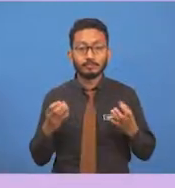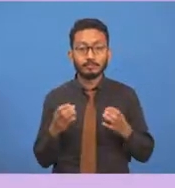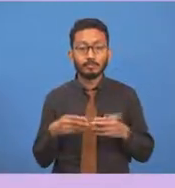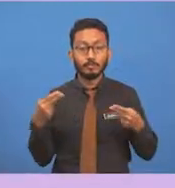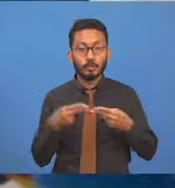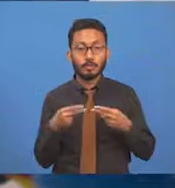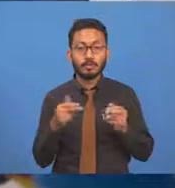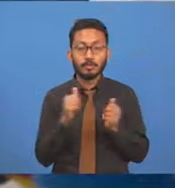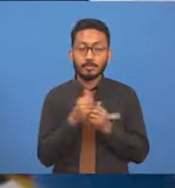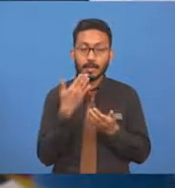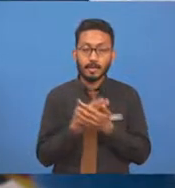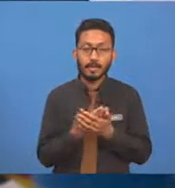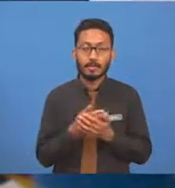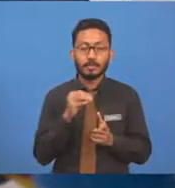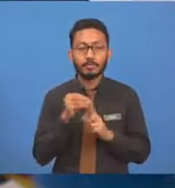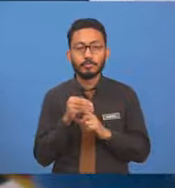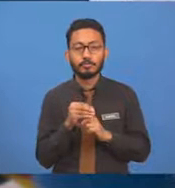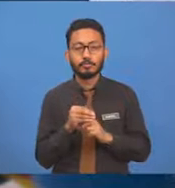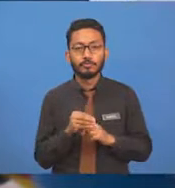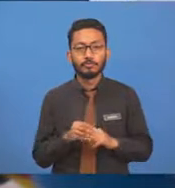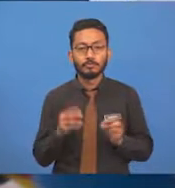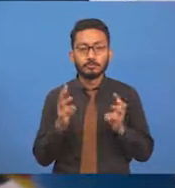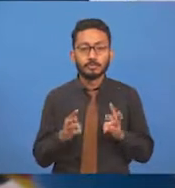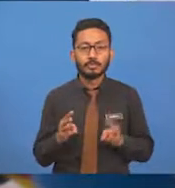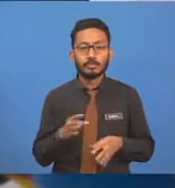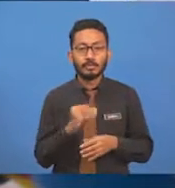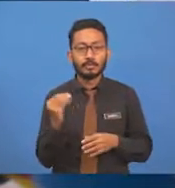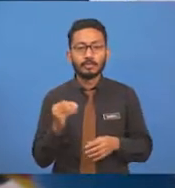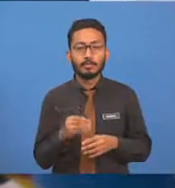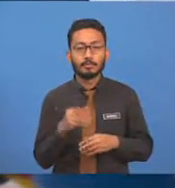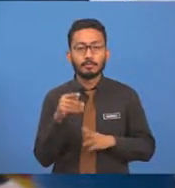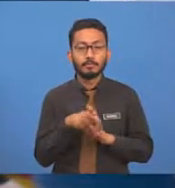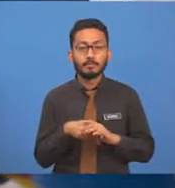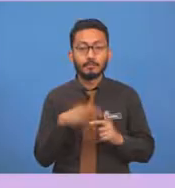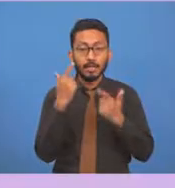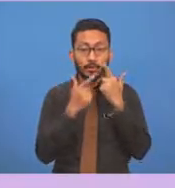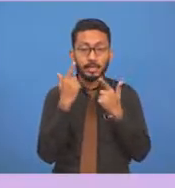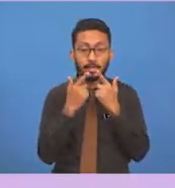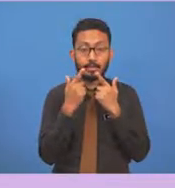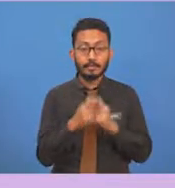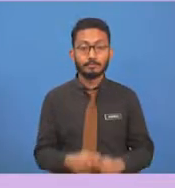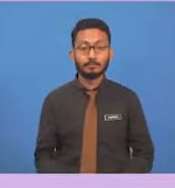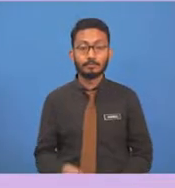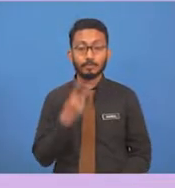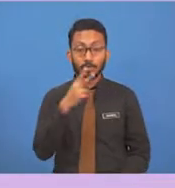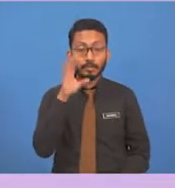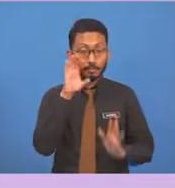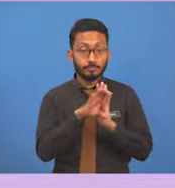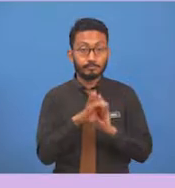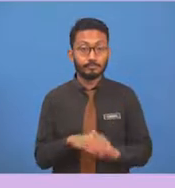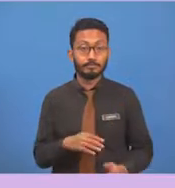pelawat. Murid-murid, sila perhatikan gambar situasi ini. Terima kasih,